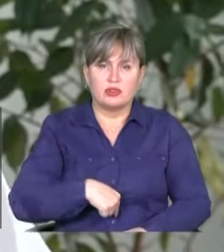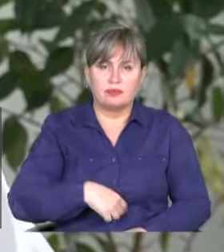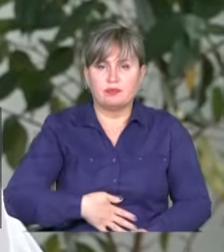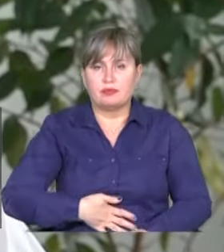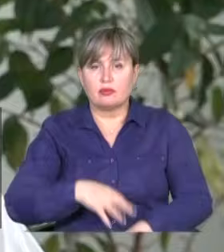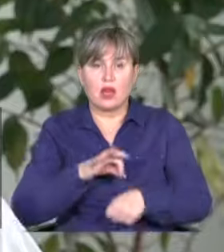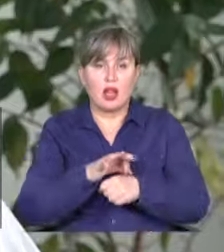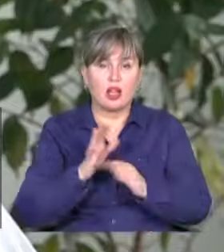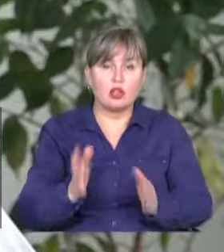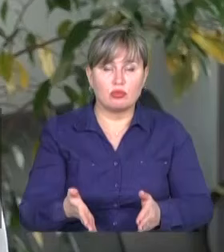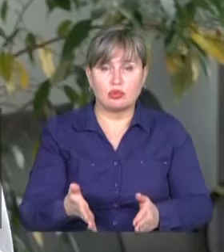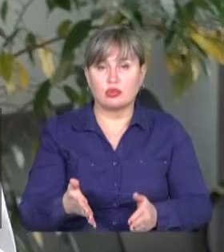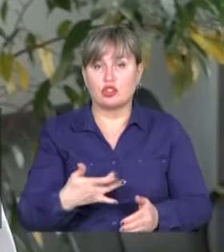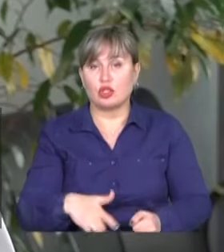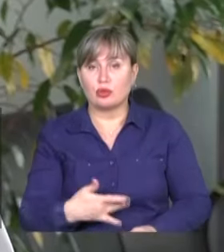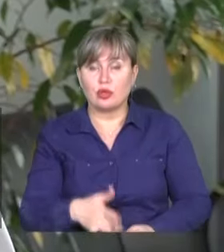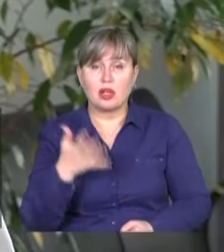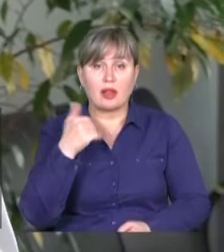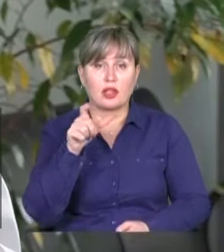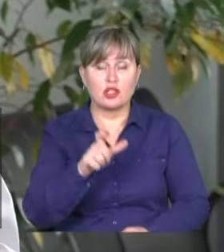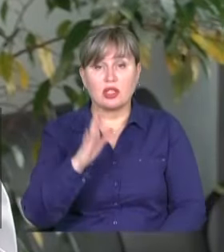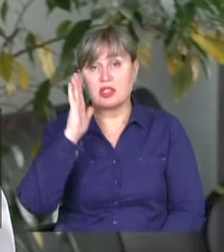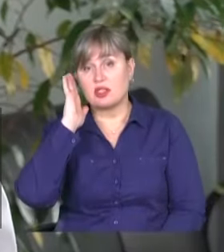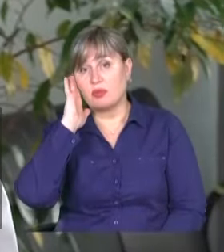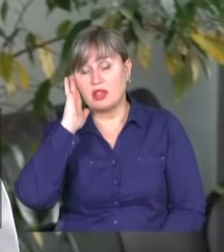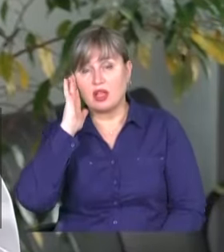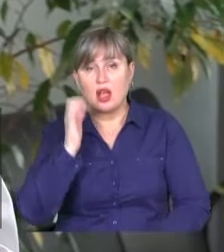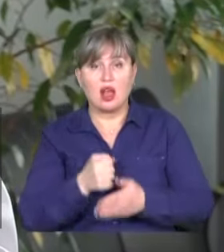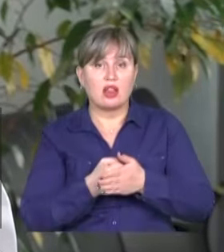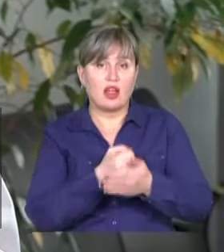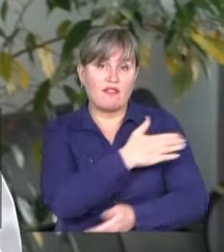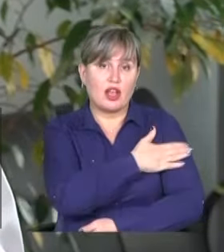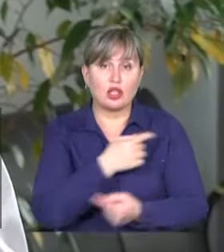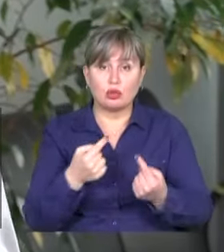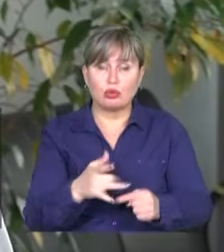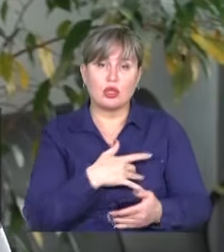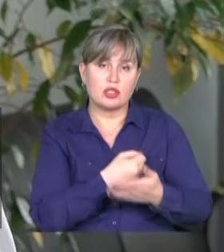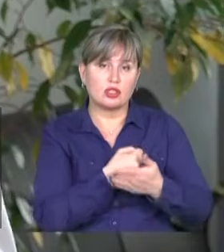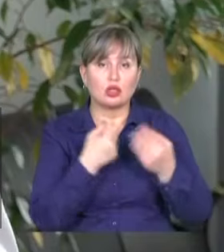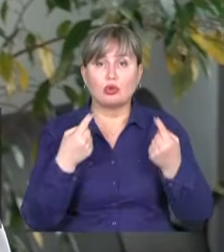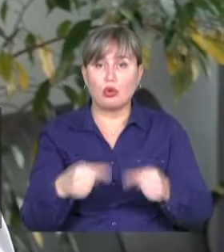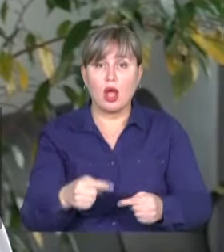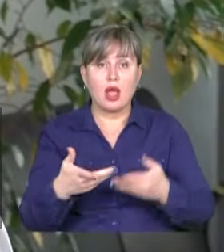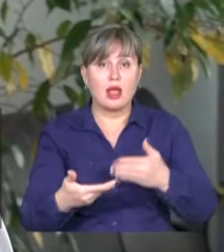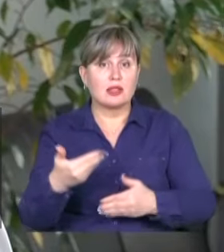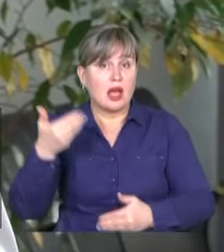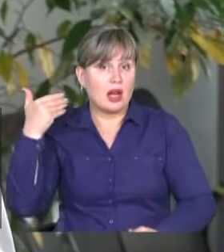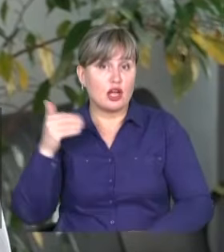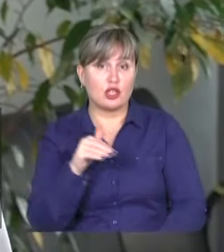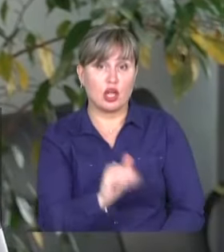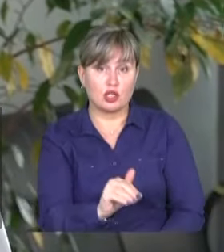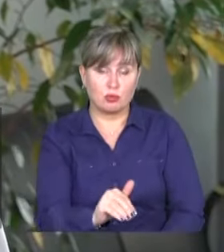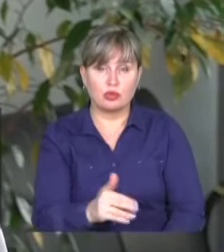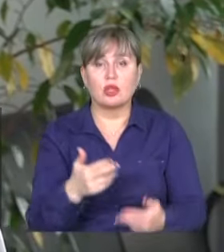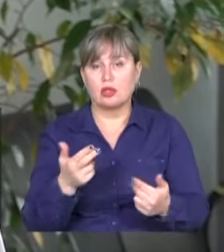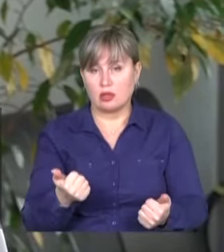стороны желудочно-кишечного тракта. Когда человек спит, у него давление другое, сердцебиение другое. Но если его раньше разбудить человека,